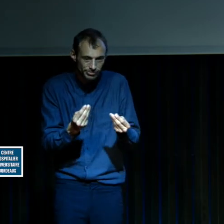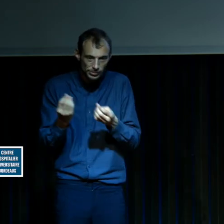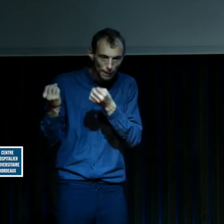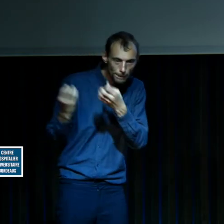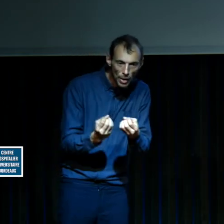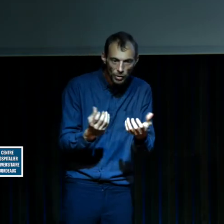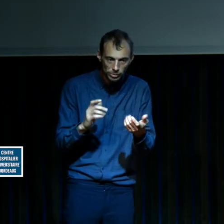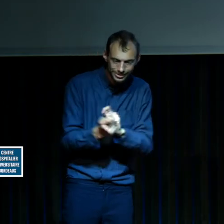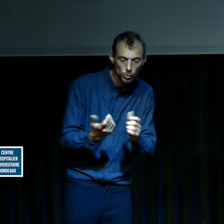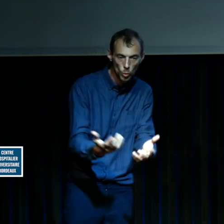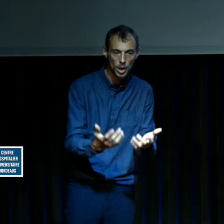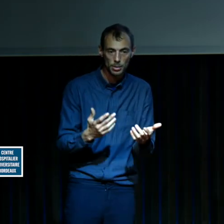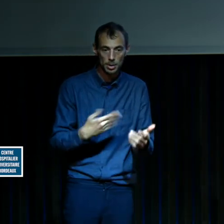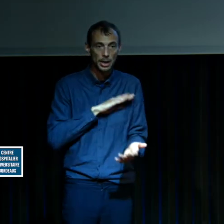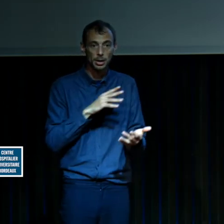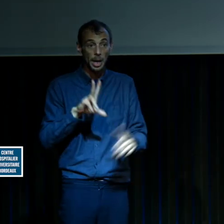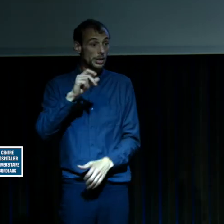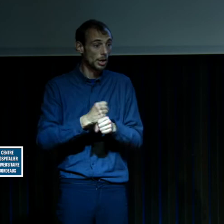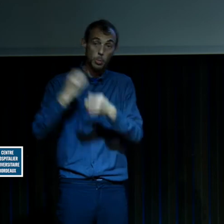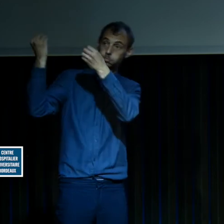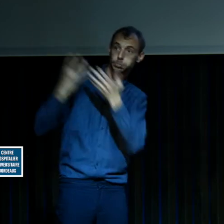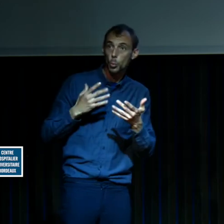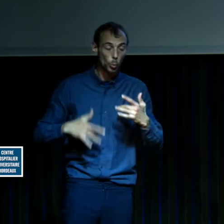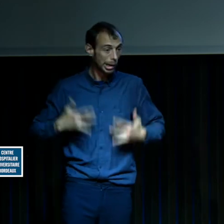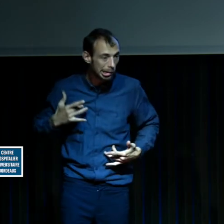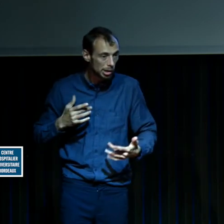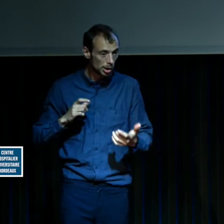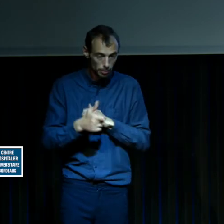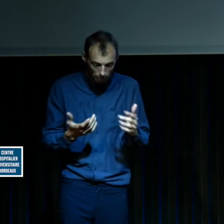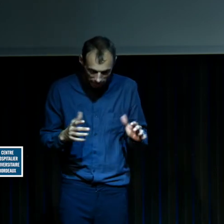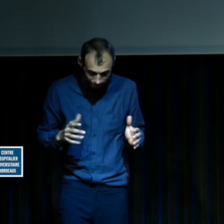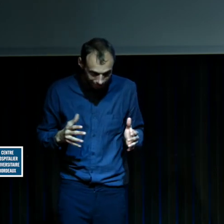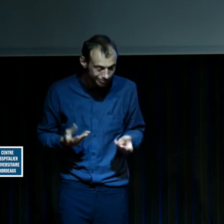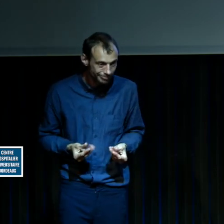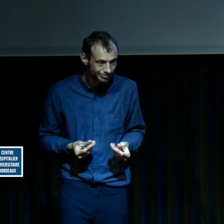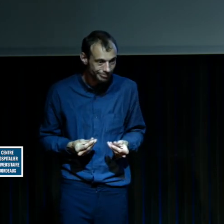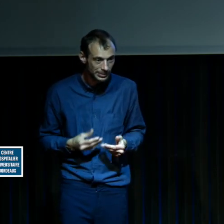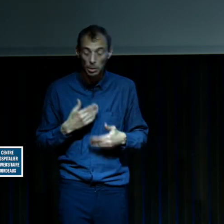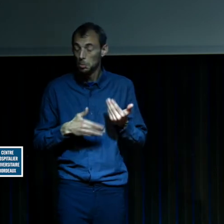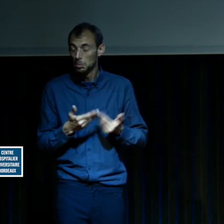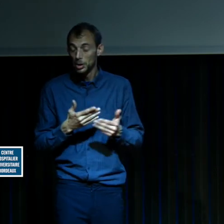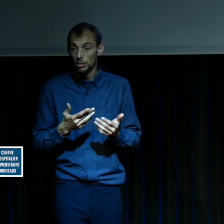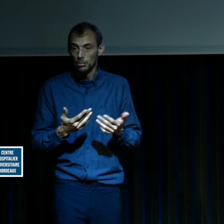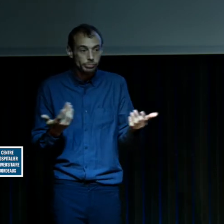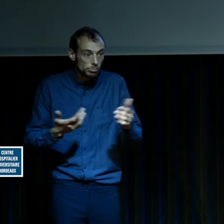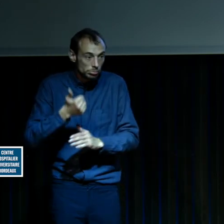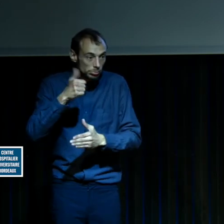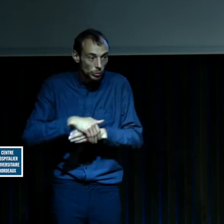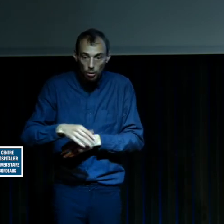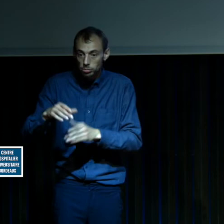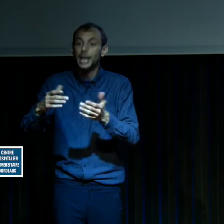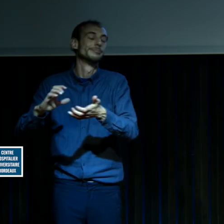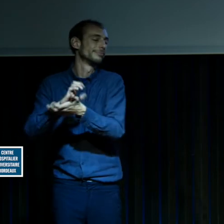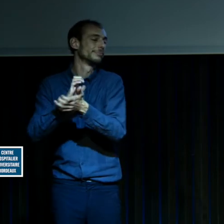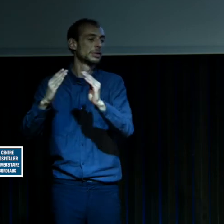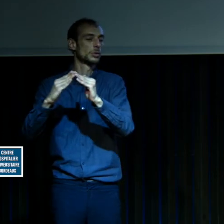retrouver handicapé. Et du coup, j'ai reçu un soir un mail des éditions de Larousse qui m'ont dit